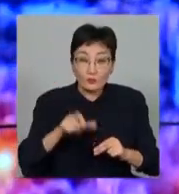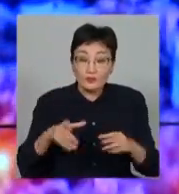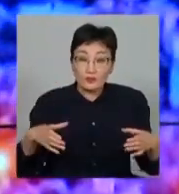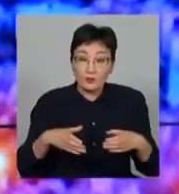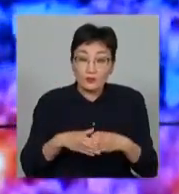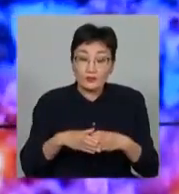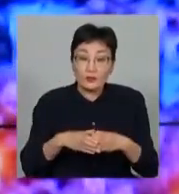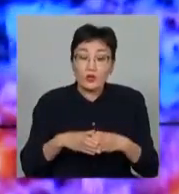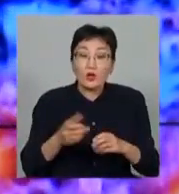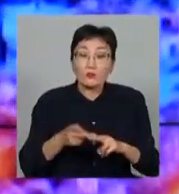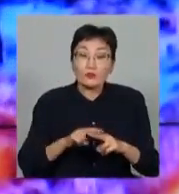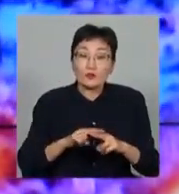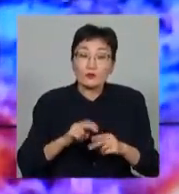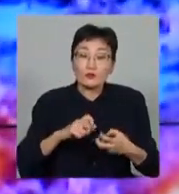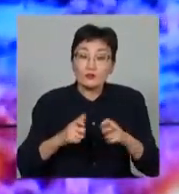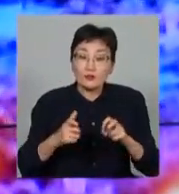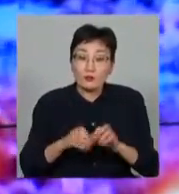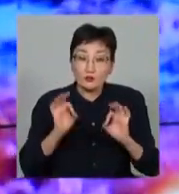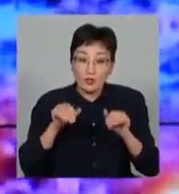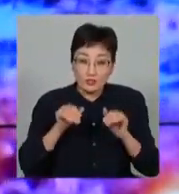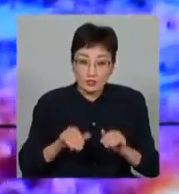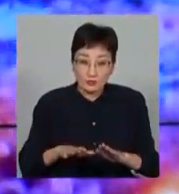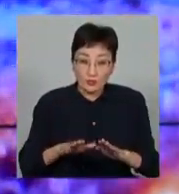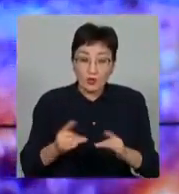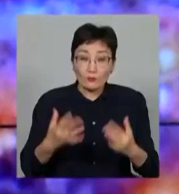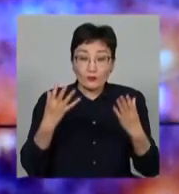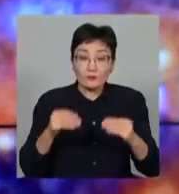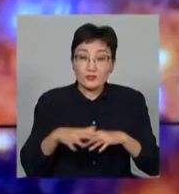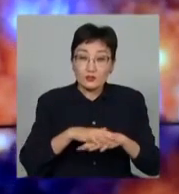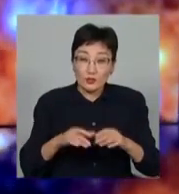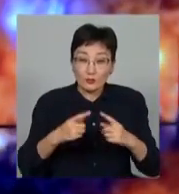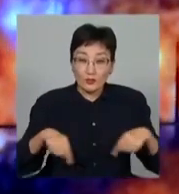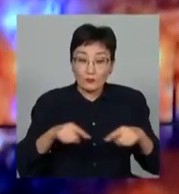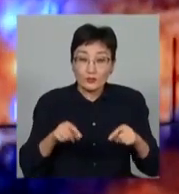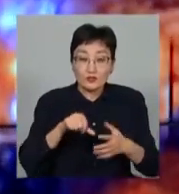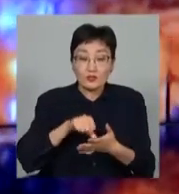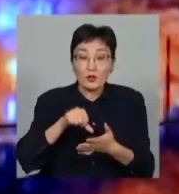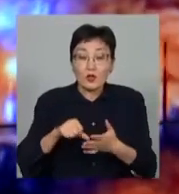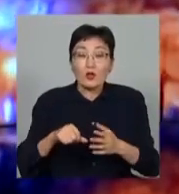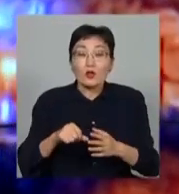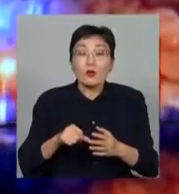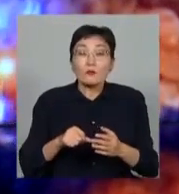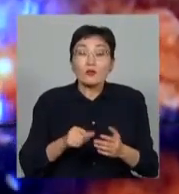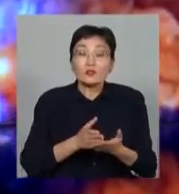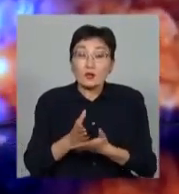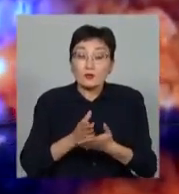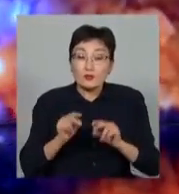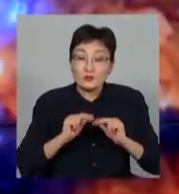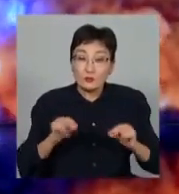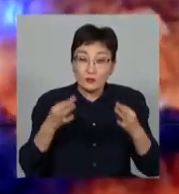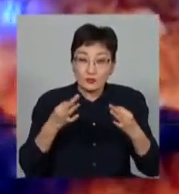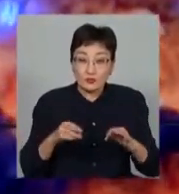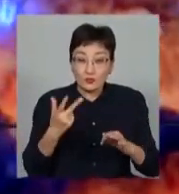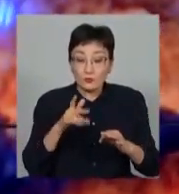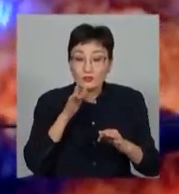кәсіподағының араласуымен бұл келеңсіздіктер оңтайлы шешілген. Бүгін қоғамдық бірлестік өкілдері мен кәсіподақ ардагерлері ұстаздар